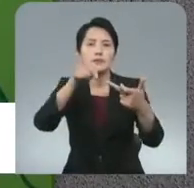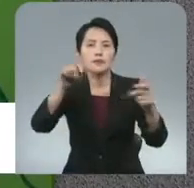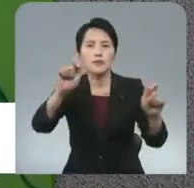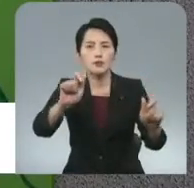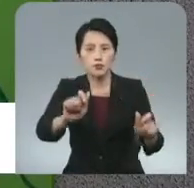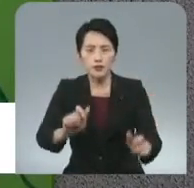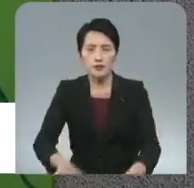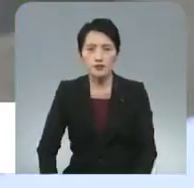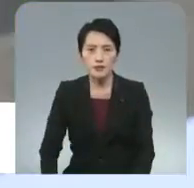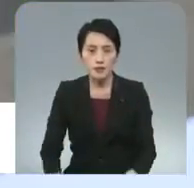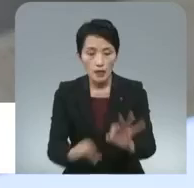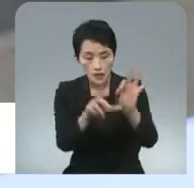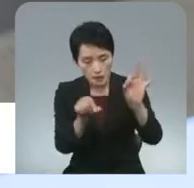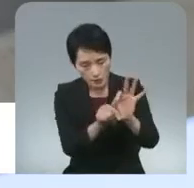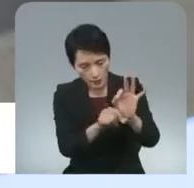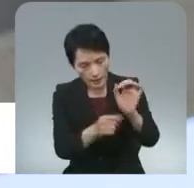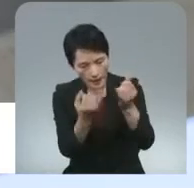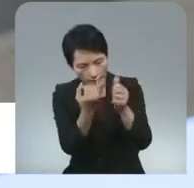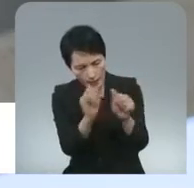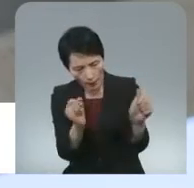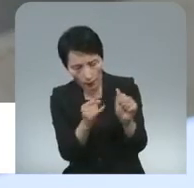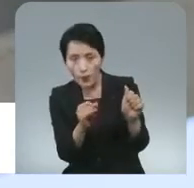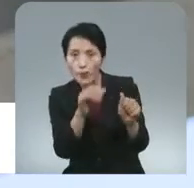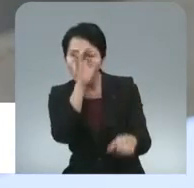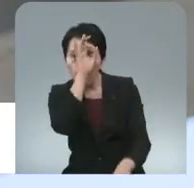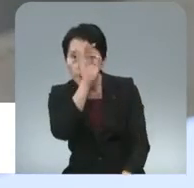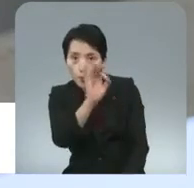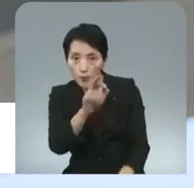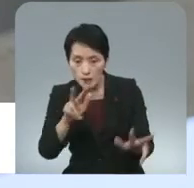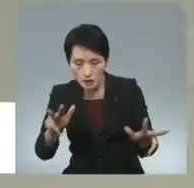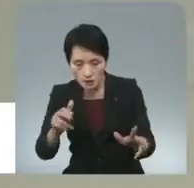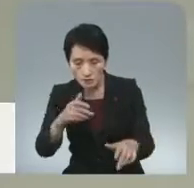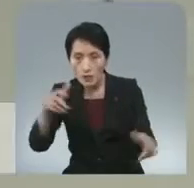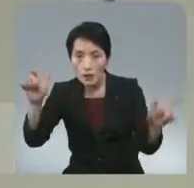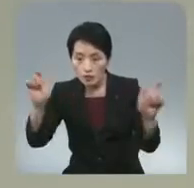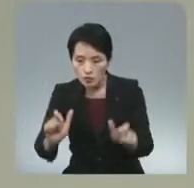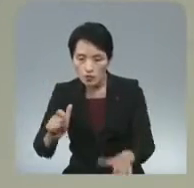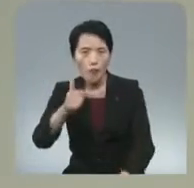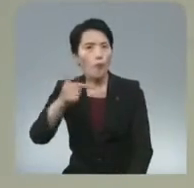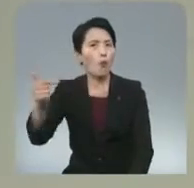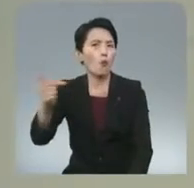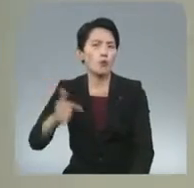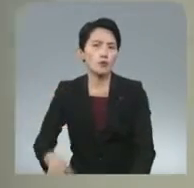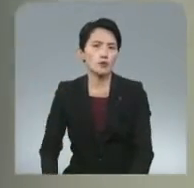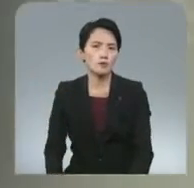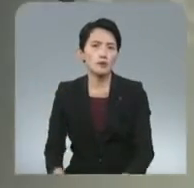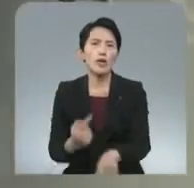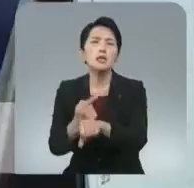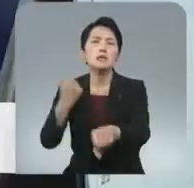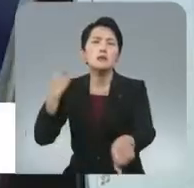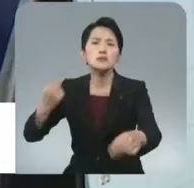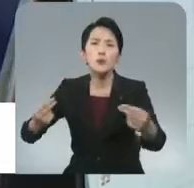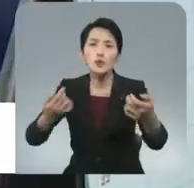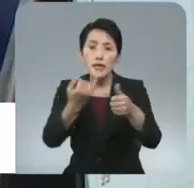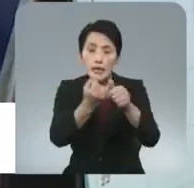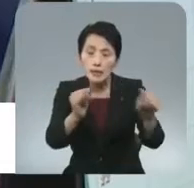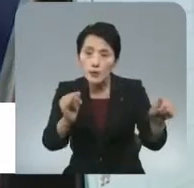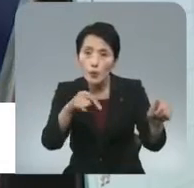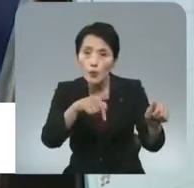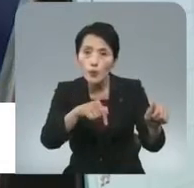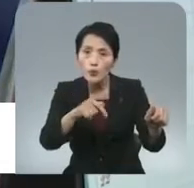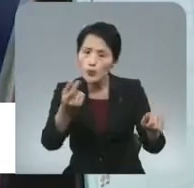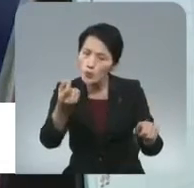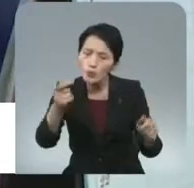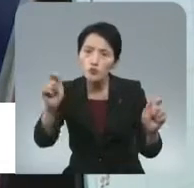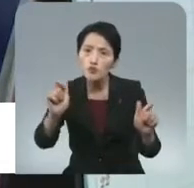幅，新生儿人数则连续71个月减少，死亡者人数大量增加，人口自然减少规模